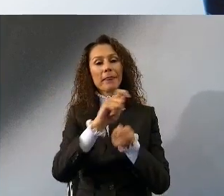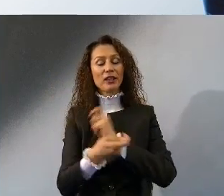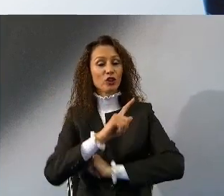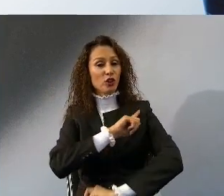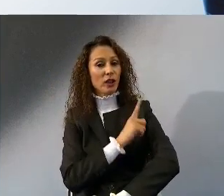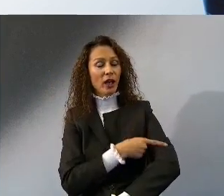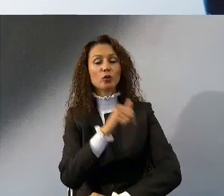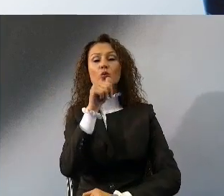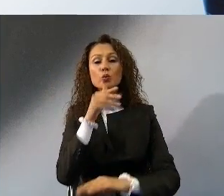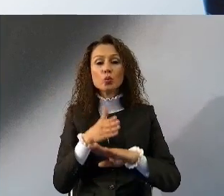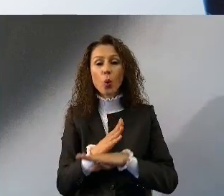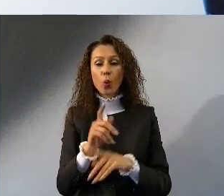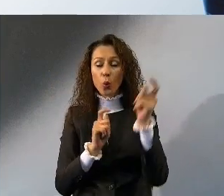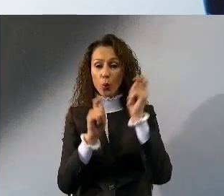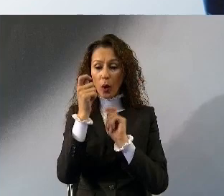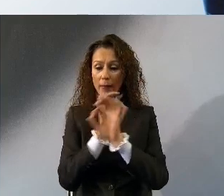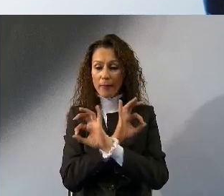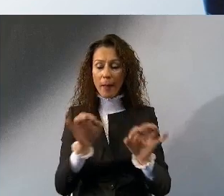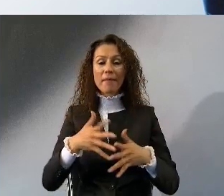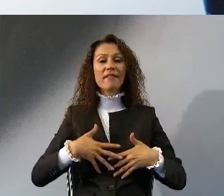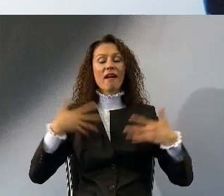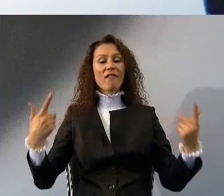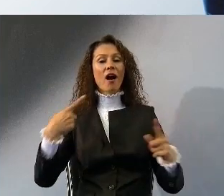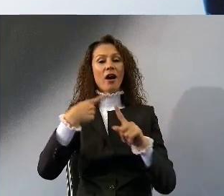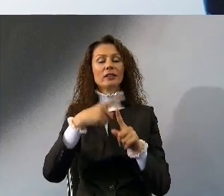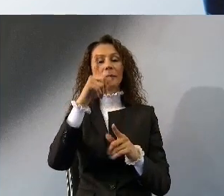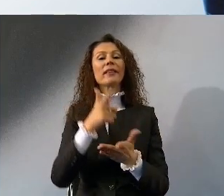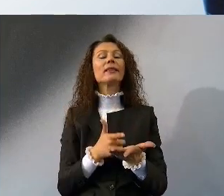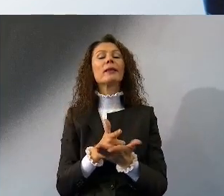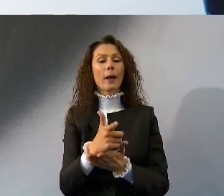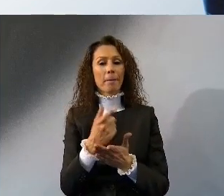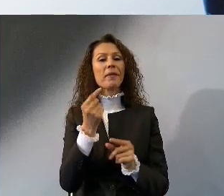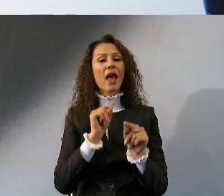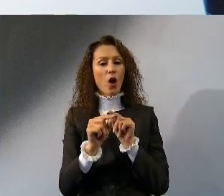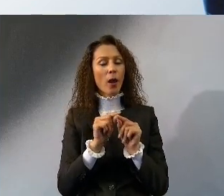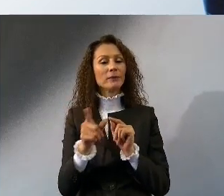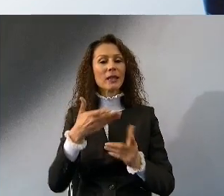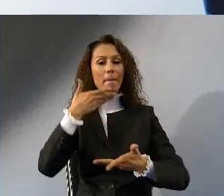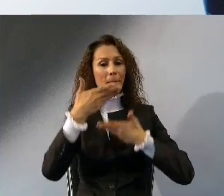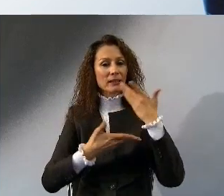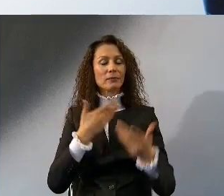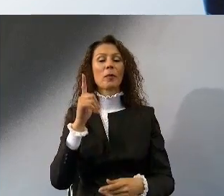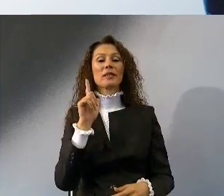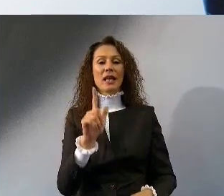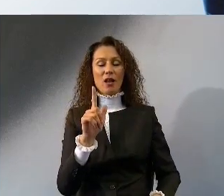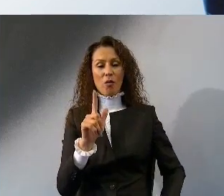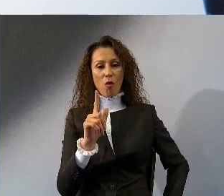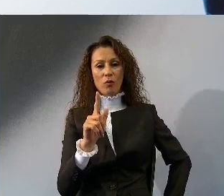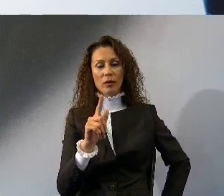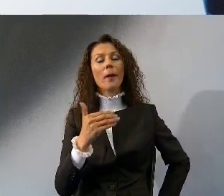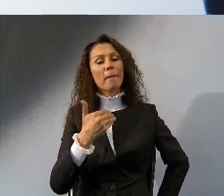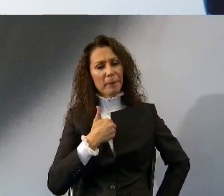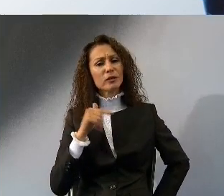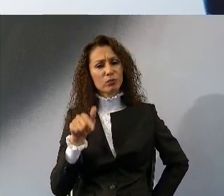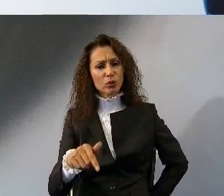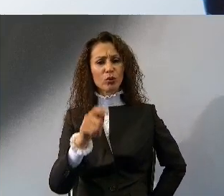dirençli, suyu doğru kullanan, refah artışı temelli bir tarım ekonomisinden bahsetmemiz gerekiyor. Biz